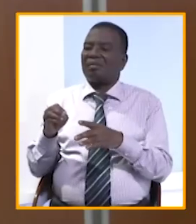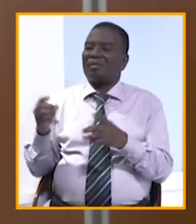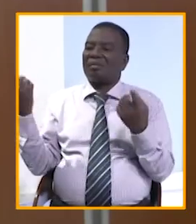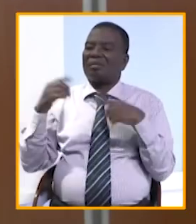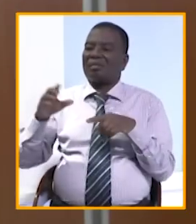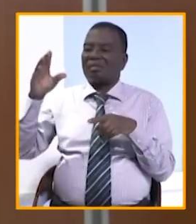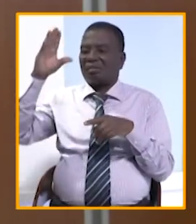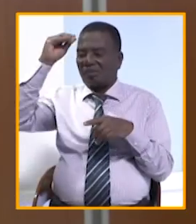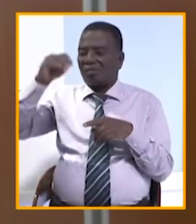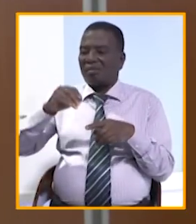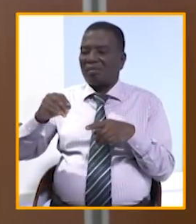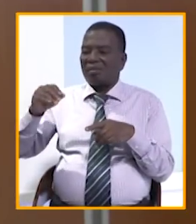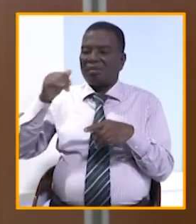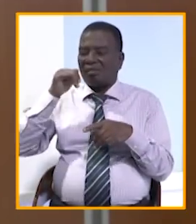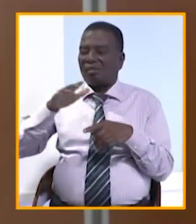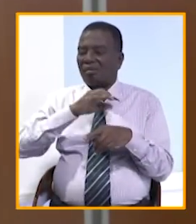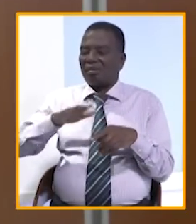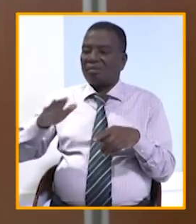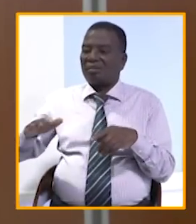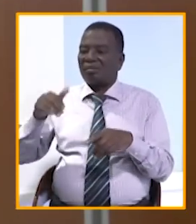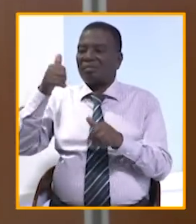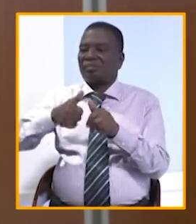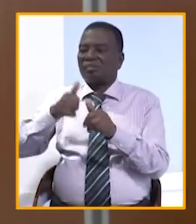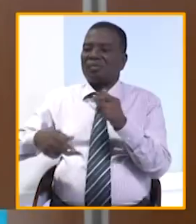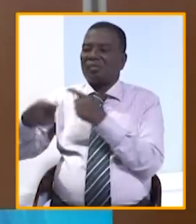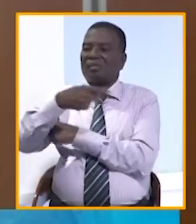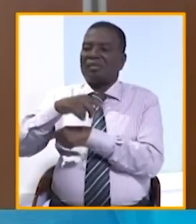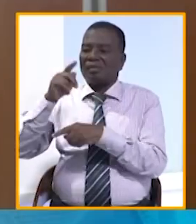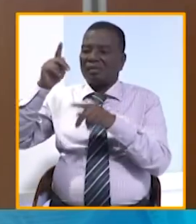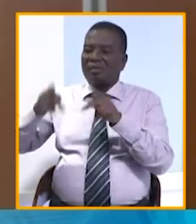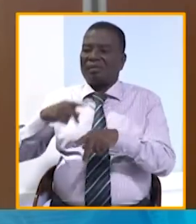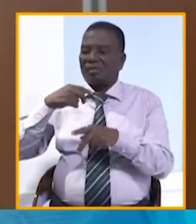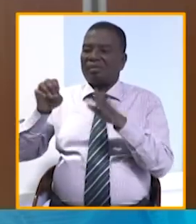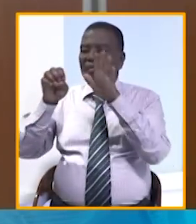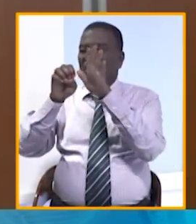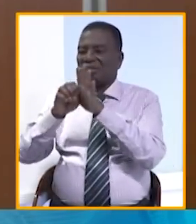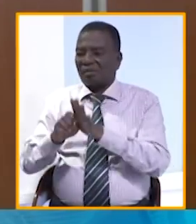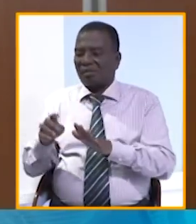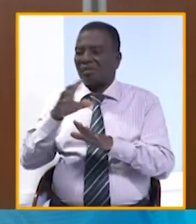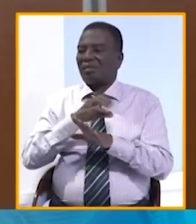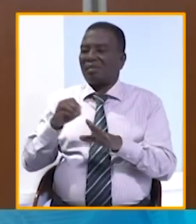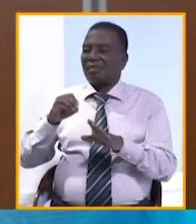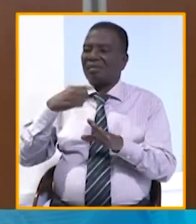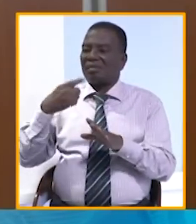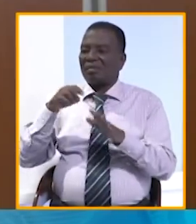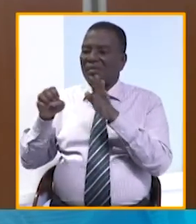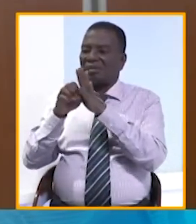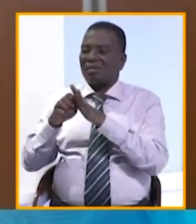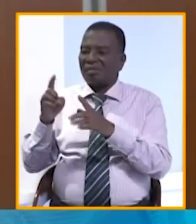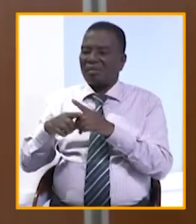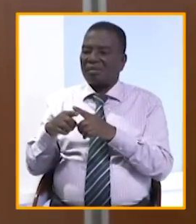vous soyez homme, femme ou enfant, chaque jour, il y a des personnes qui sont exposées à des cas de brimade, qui sont exposées à des